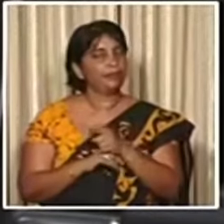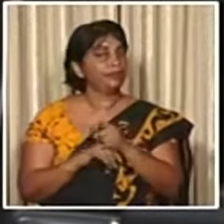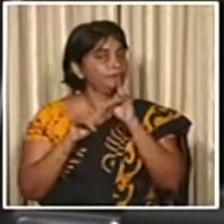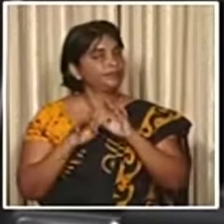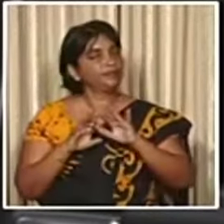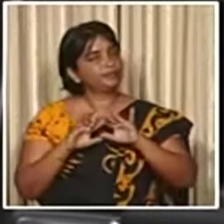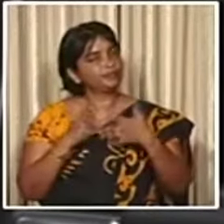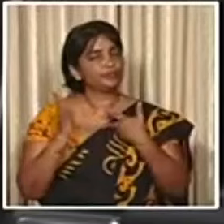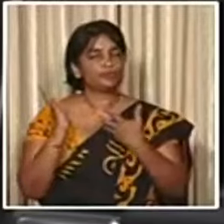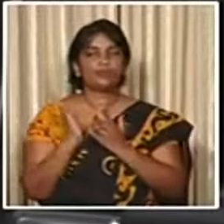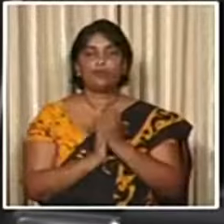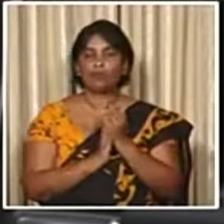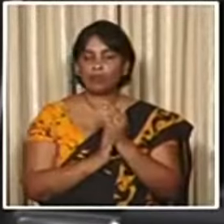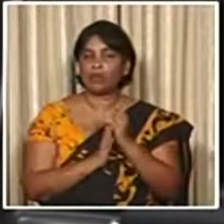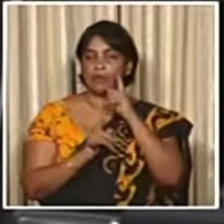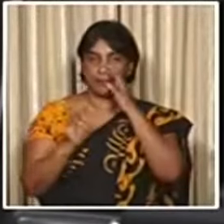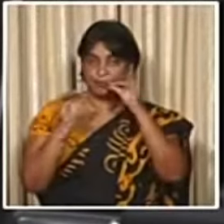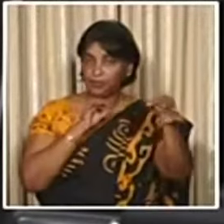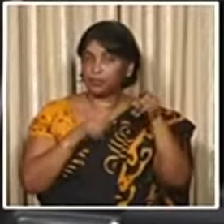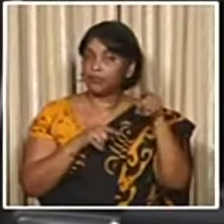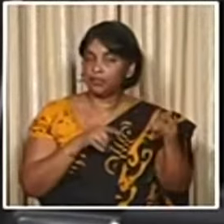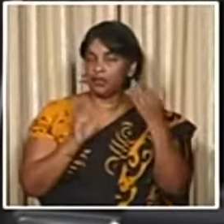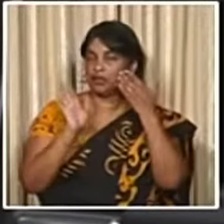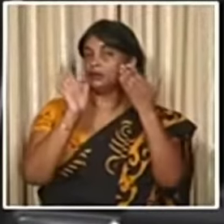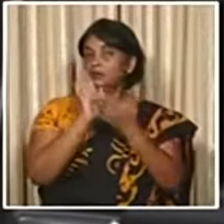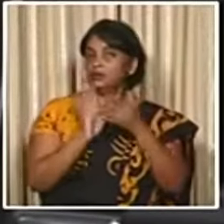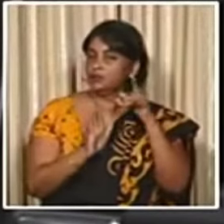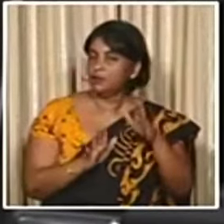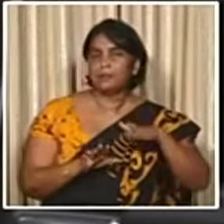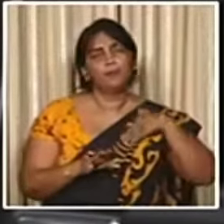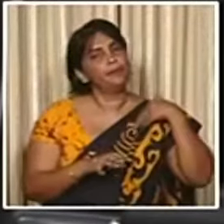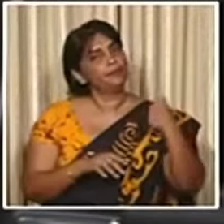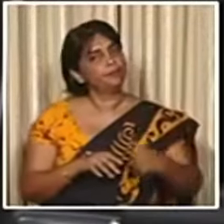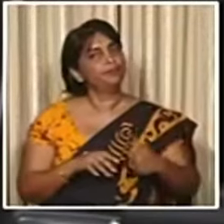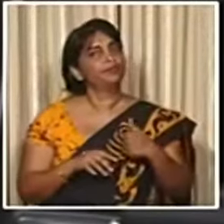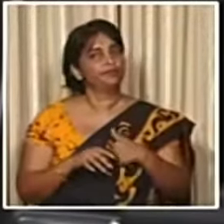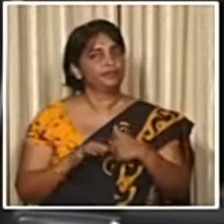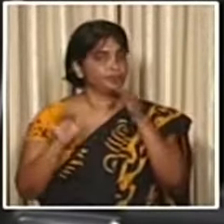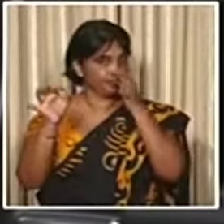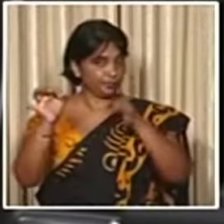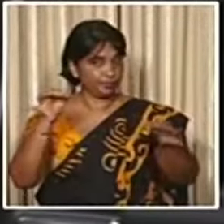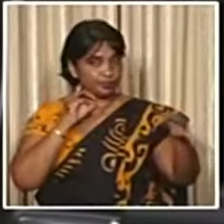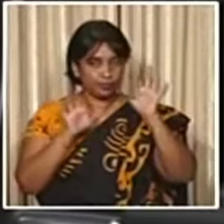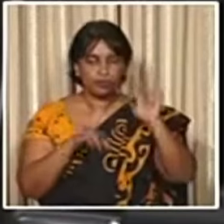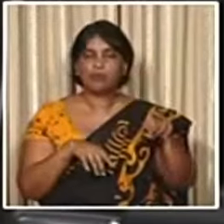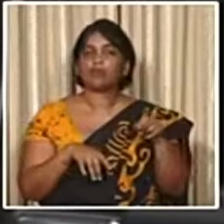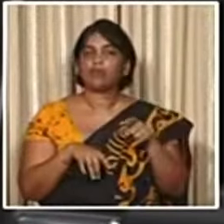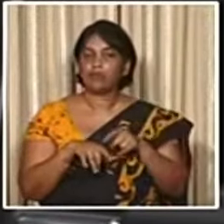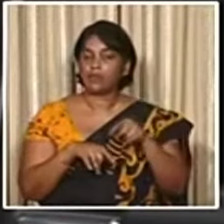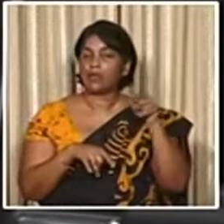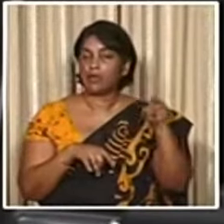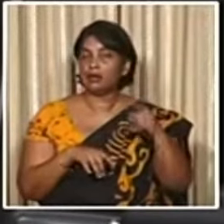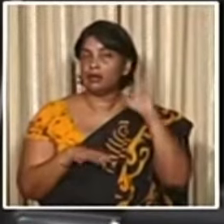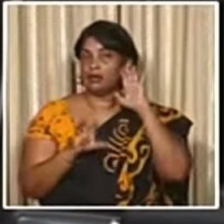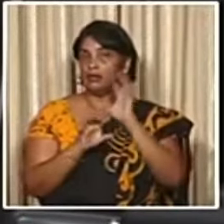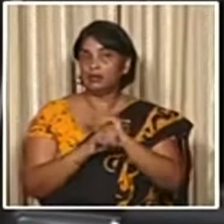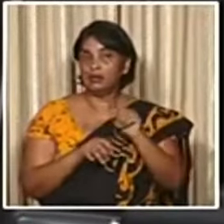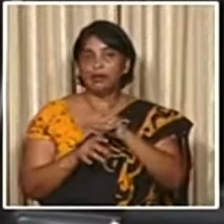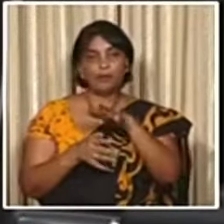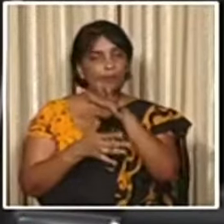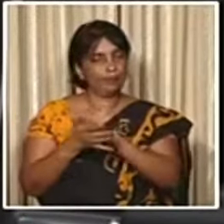ඒ ඕනෑම අයිතියක් මිනින්දෝරුවරයාට ඉදිරිපත් කරොත් මූලික වටමනින අවස්ථාවේදී ඔහුගේ දිවුරුම්